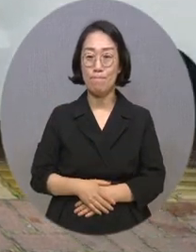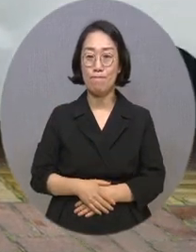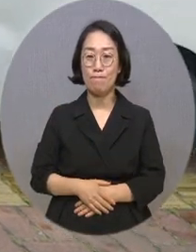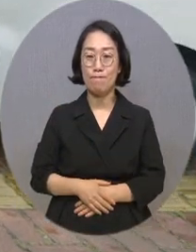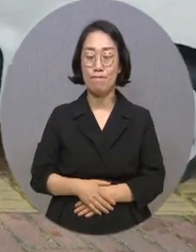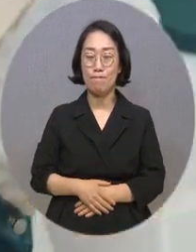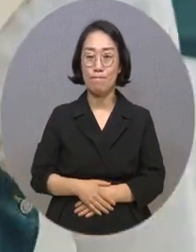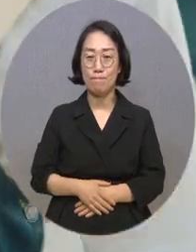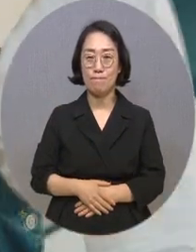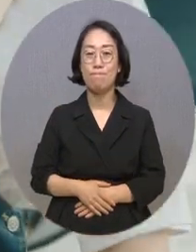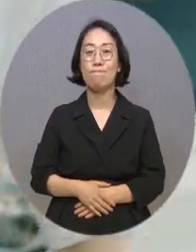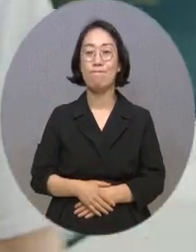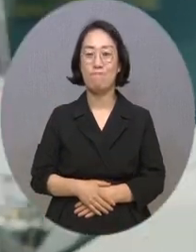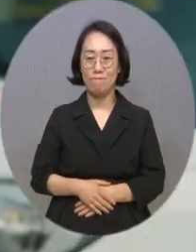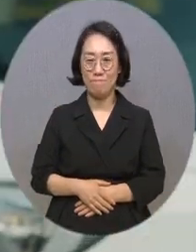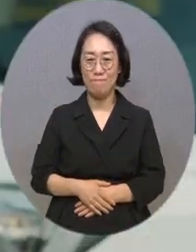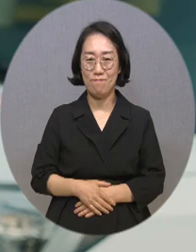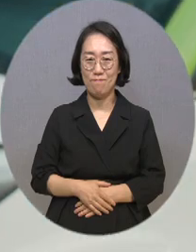네.